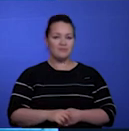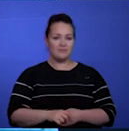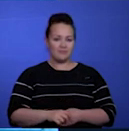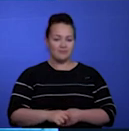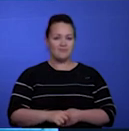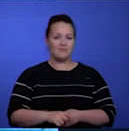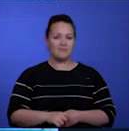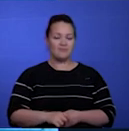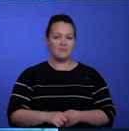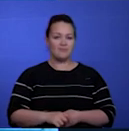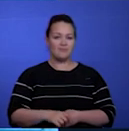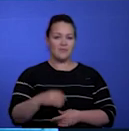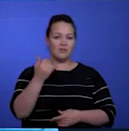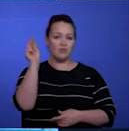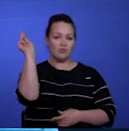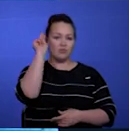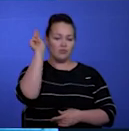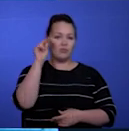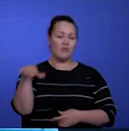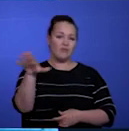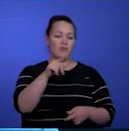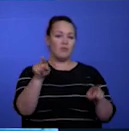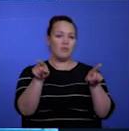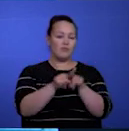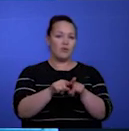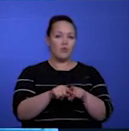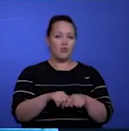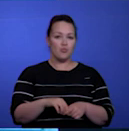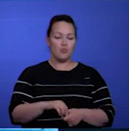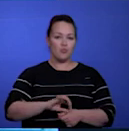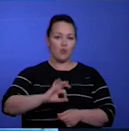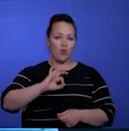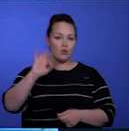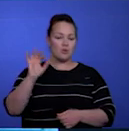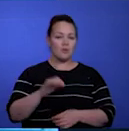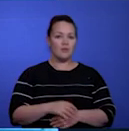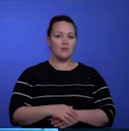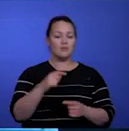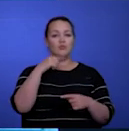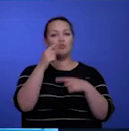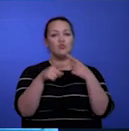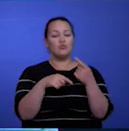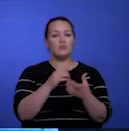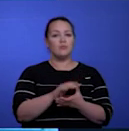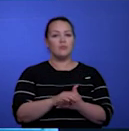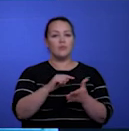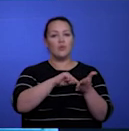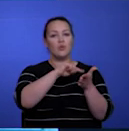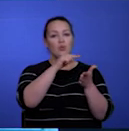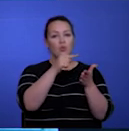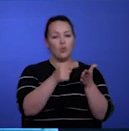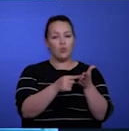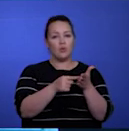всем поставит именно такую оценку следующая анаграмма корень в